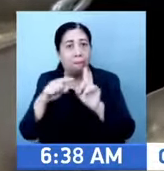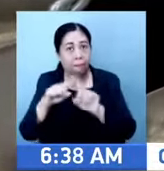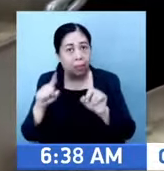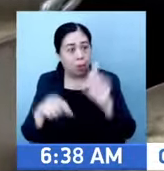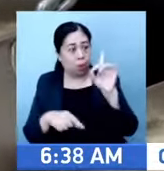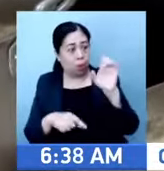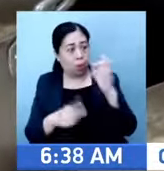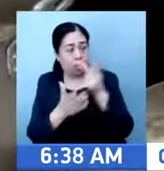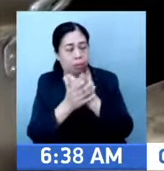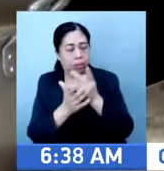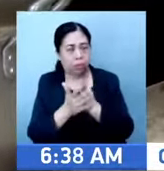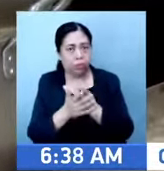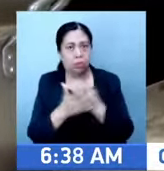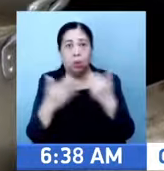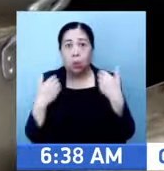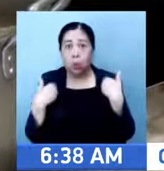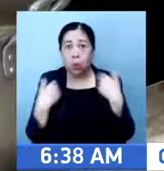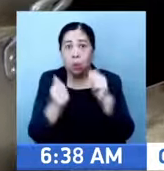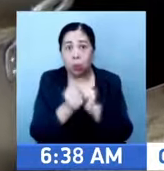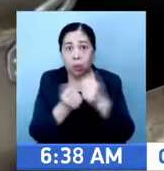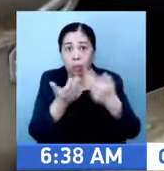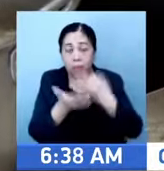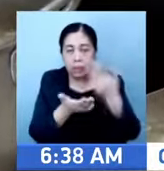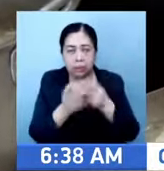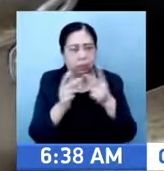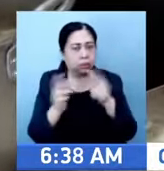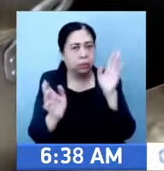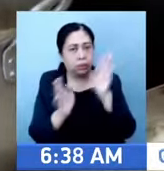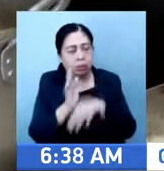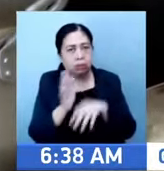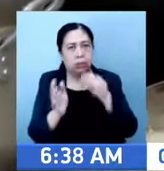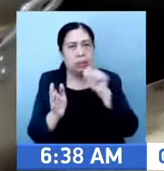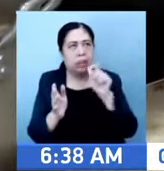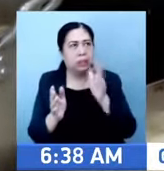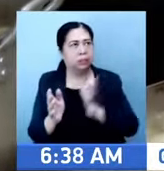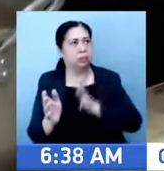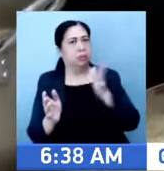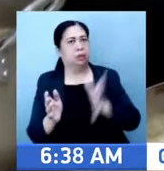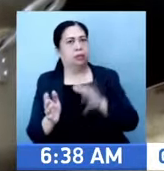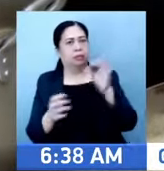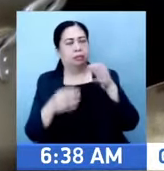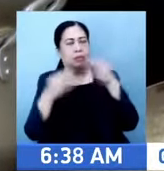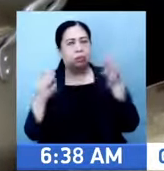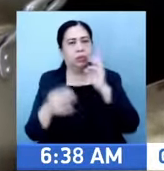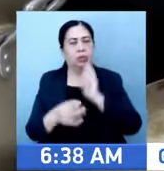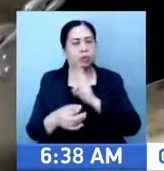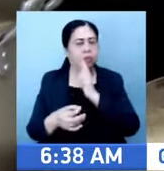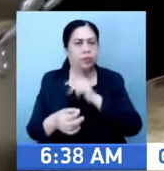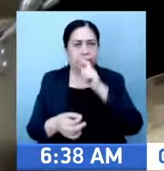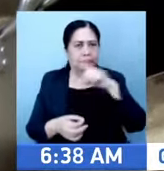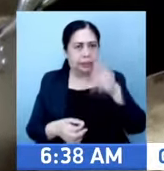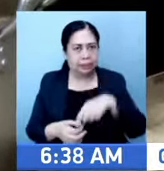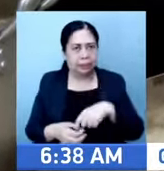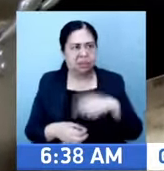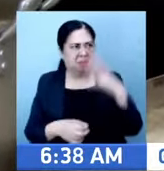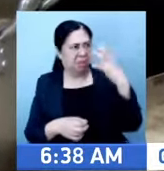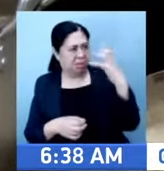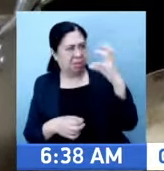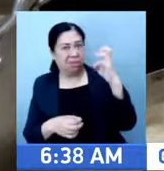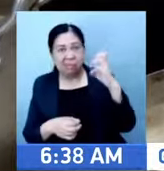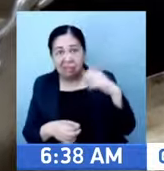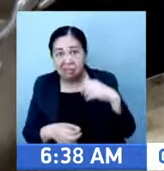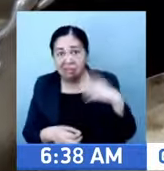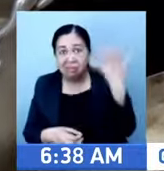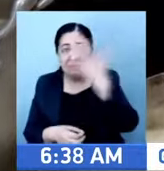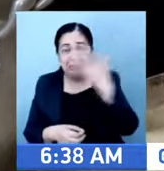rice. Sobrang mura, hindi mo na kailangan kumain sa mga sikat na restaurant. Tama. For about at 500, 600, hindi ka nagagastos. Mahal, mahal